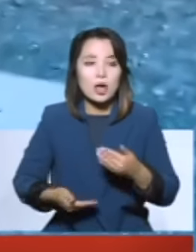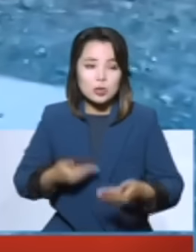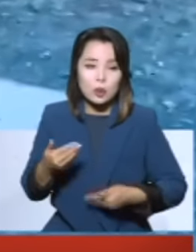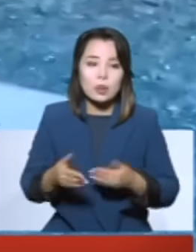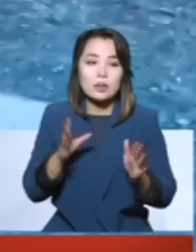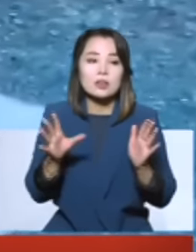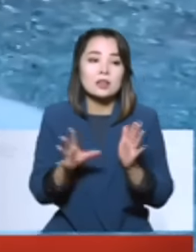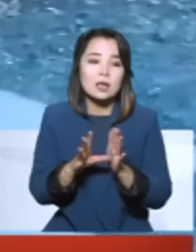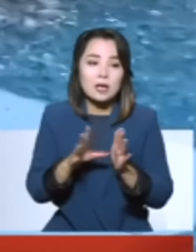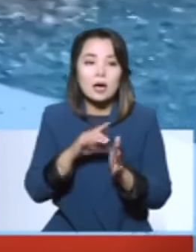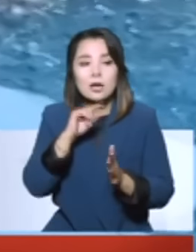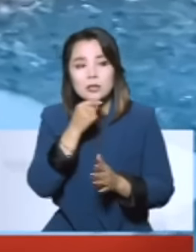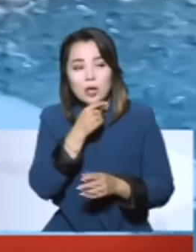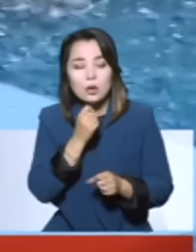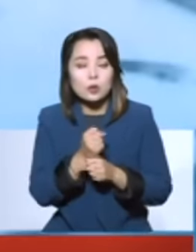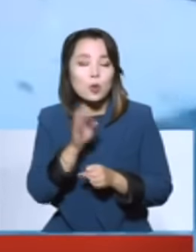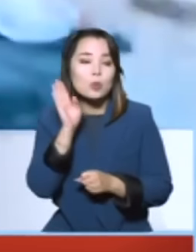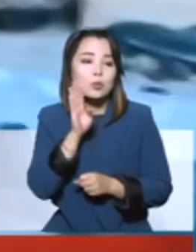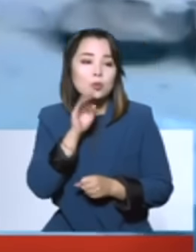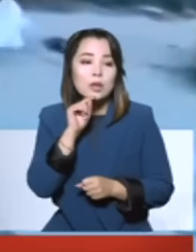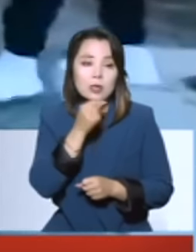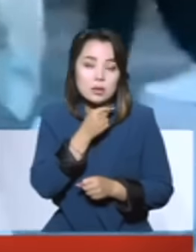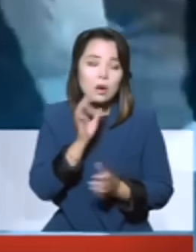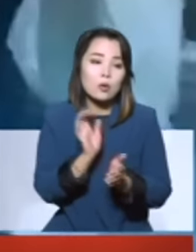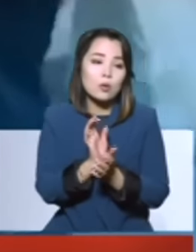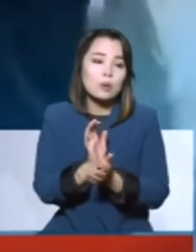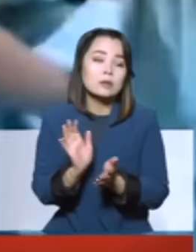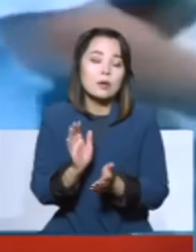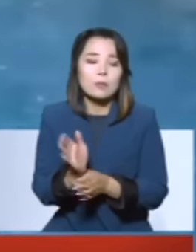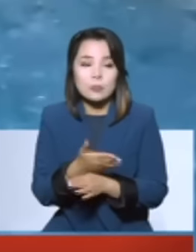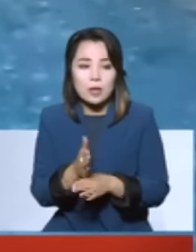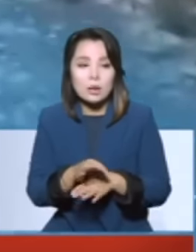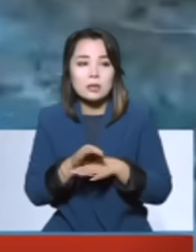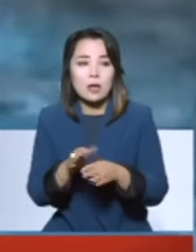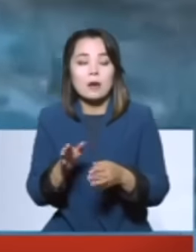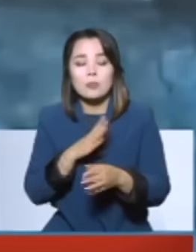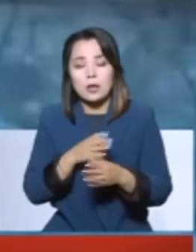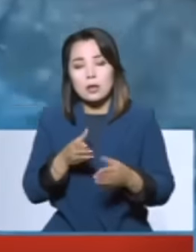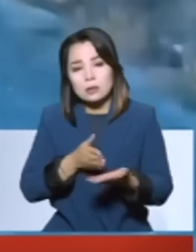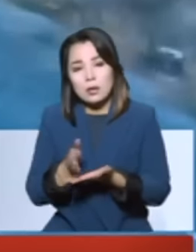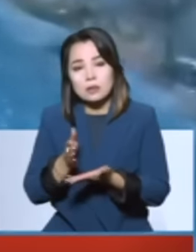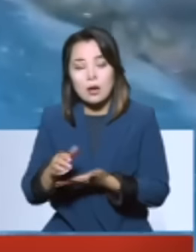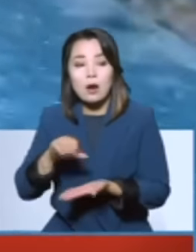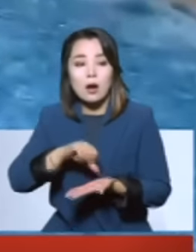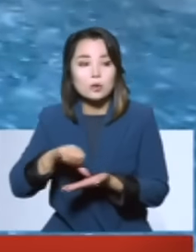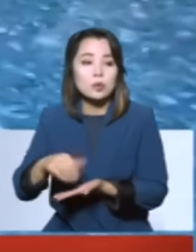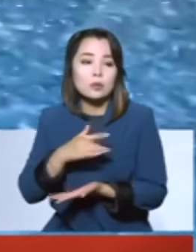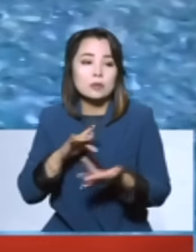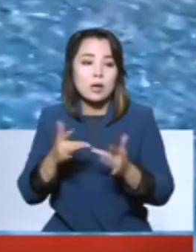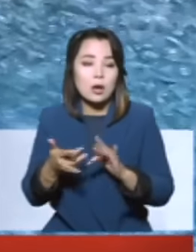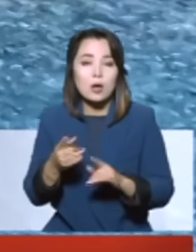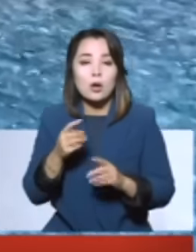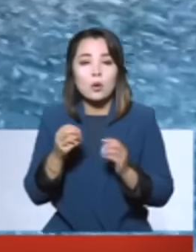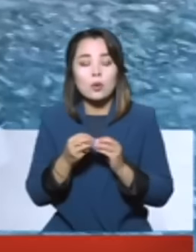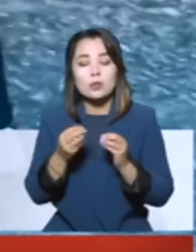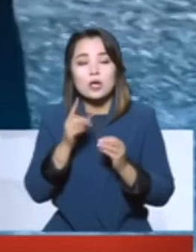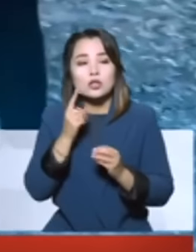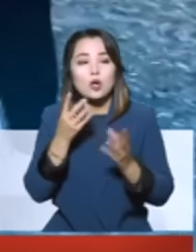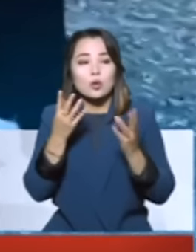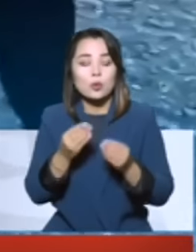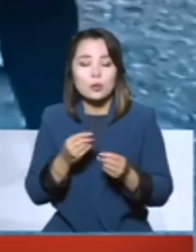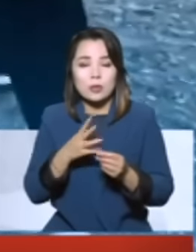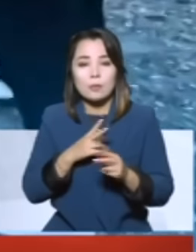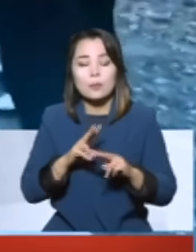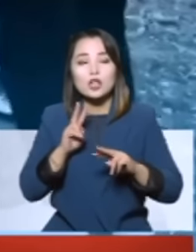жалпы энергия үнемдейтін шам, суды үнемдеу, қоқыс сұрыптау бағыттары қарастырылған. Қатысам деушілер әлеуметтік желіде 10 жасыл күн хэштегін